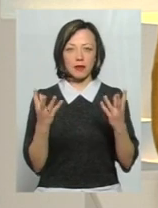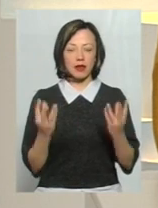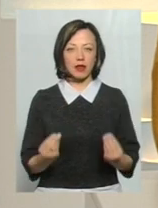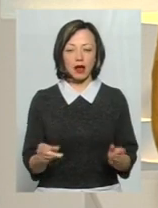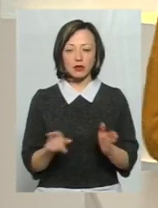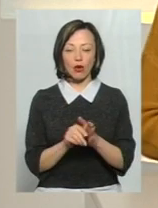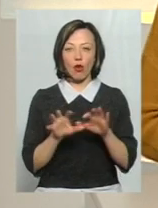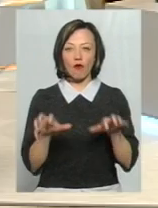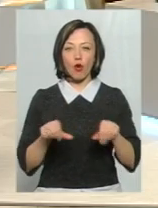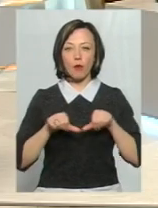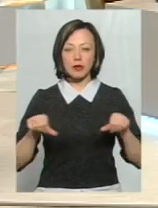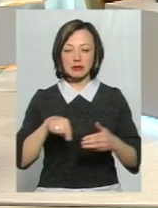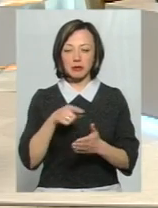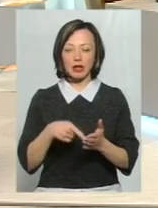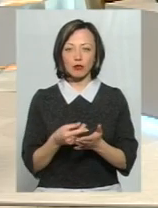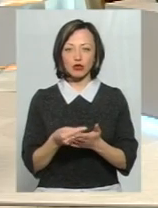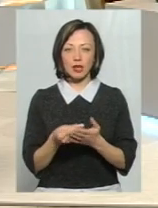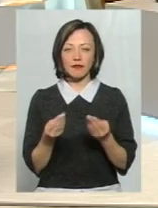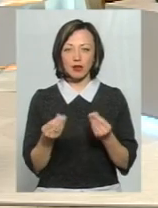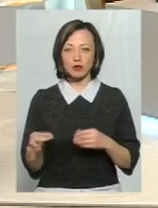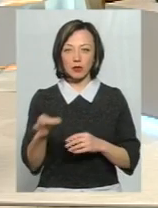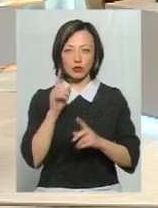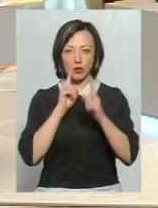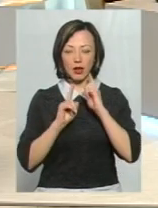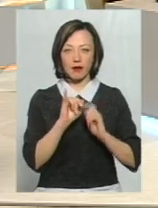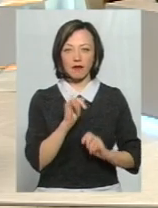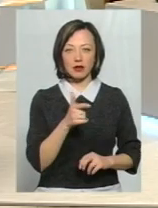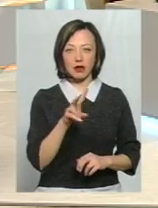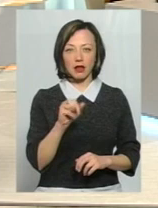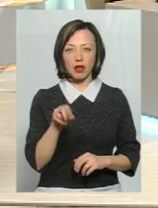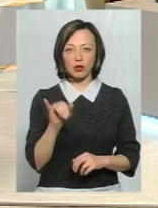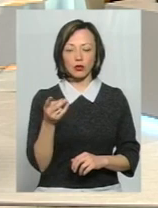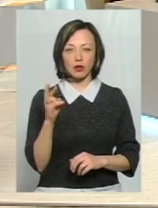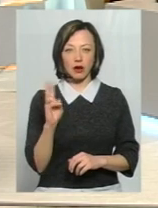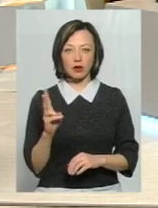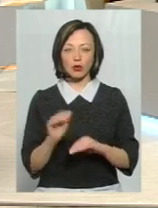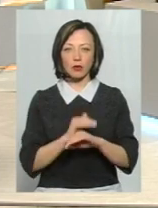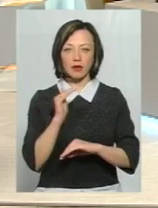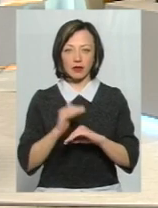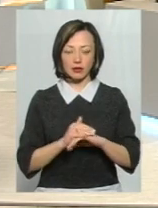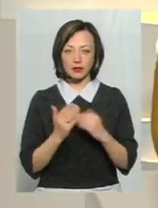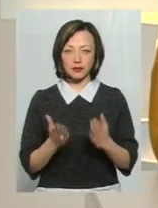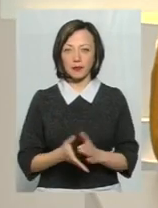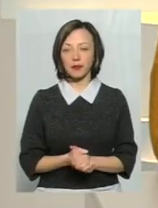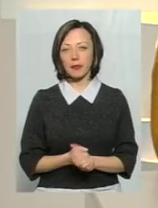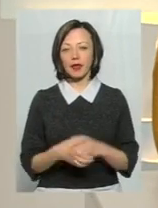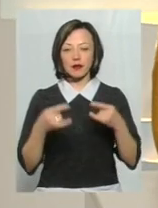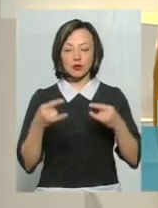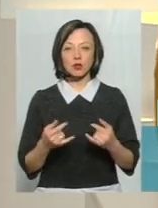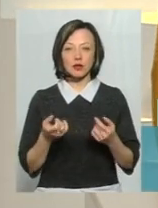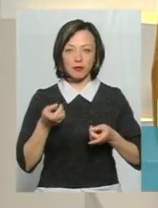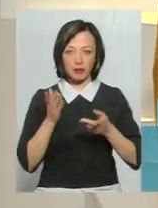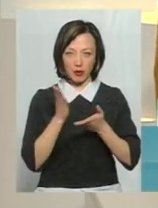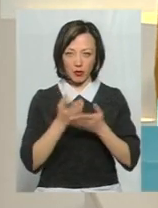із головою комісії з питань бюджету та фінансів обласної ради Іваном Гладуняком. Добрий вечір. Добрий вечір. А в студії наживо для вас